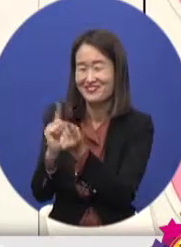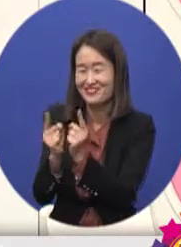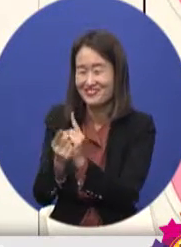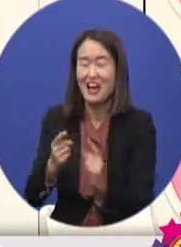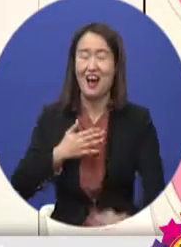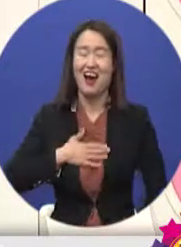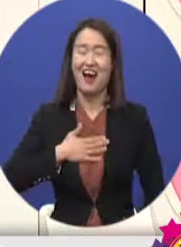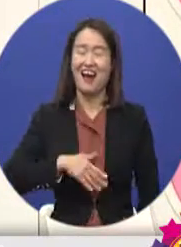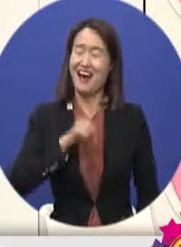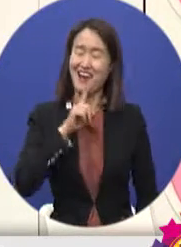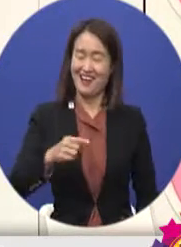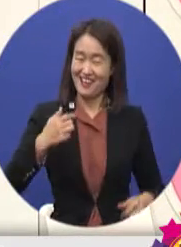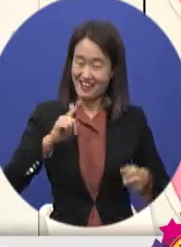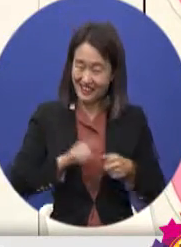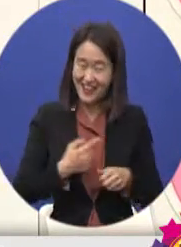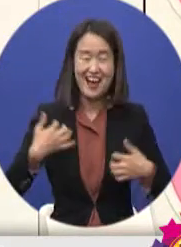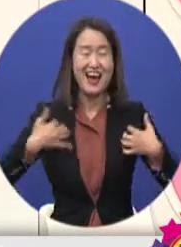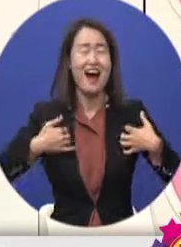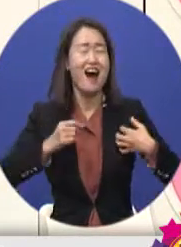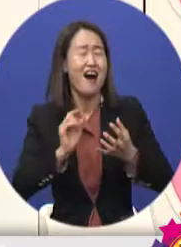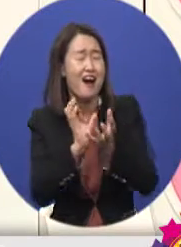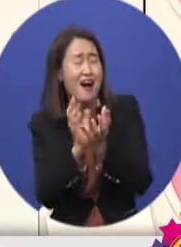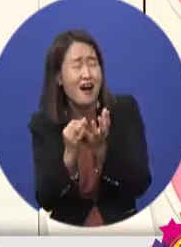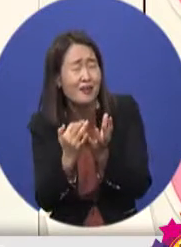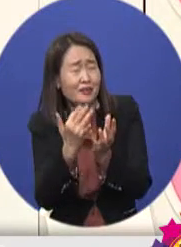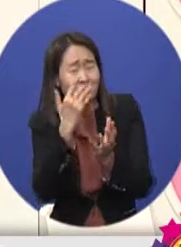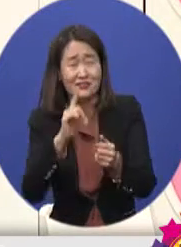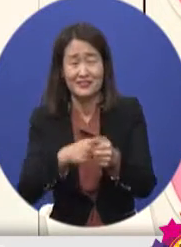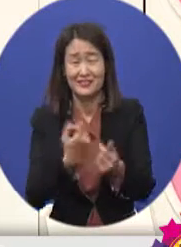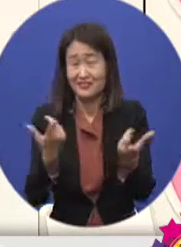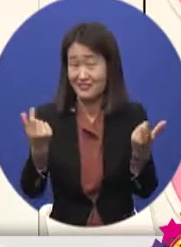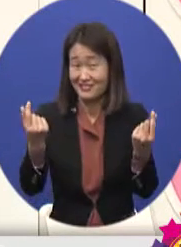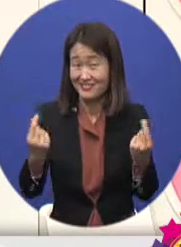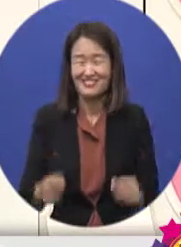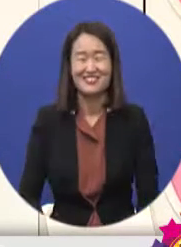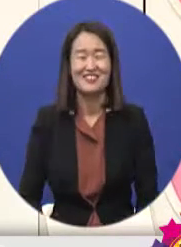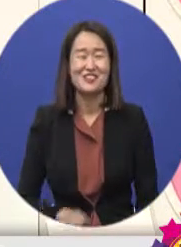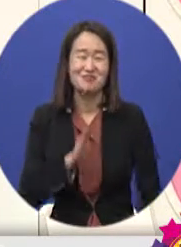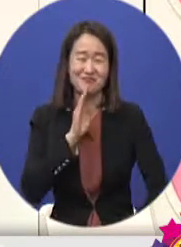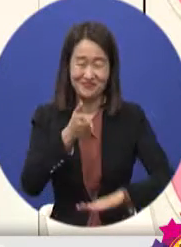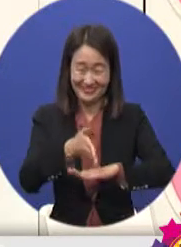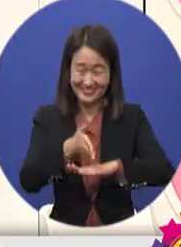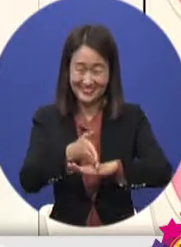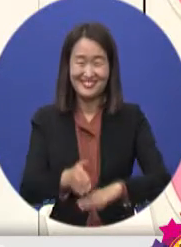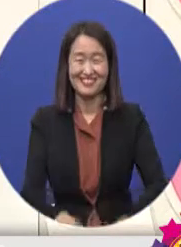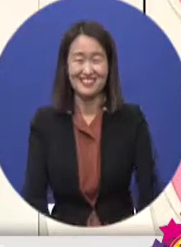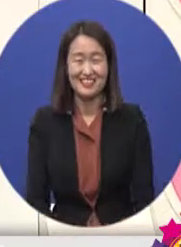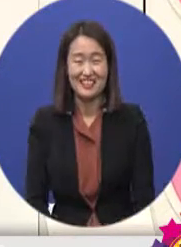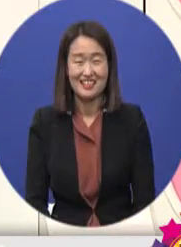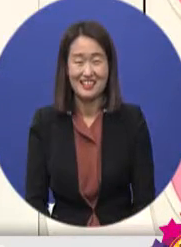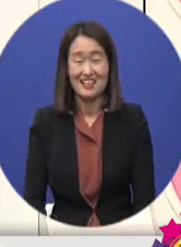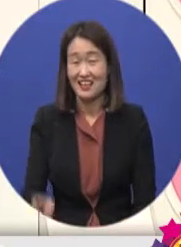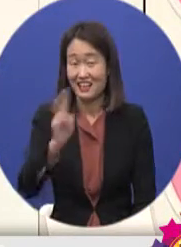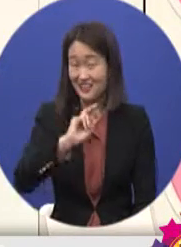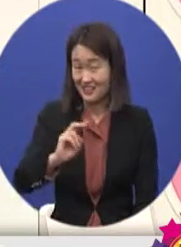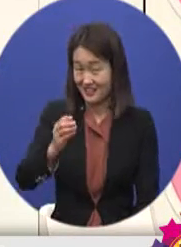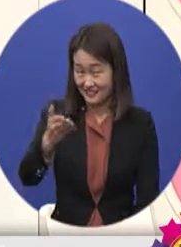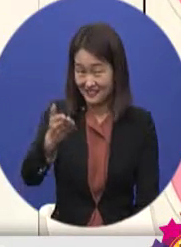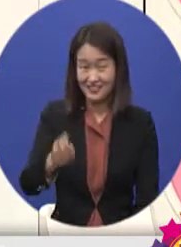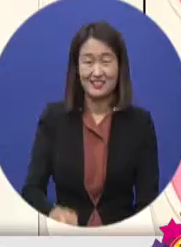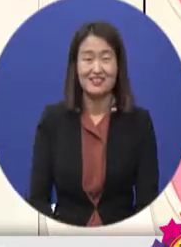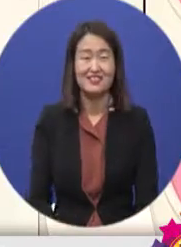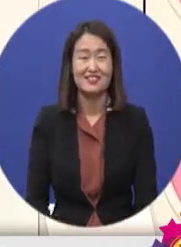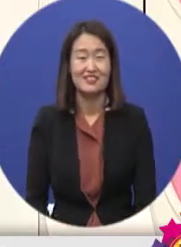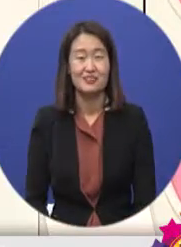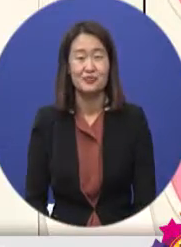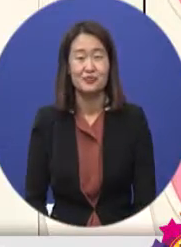않겠습니까? 멋집니다. 네, 그렇게 살아보시면 뭐 또. 네, 감사합니다. 예. 자, 예, 음악 감사합니다. 드릴게요. 예.